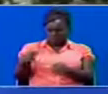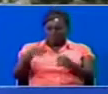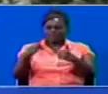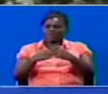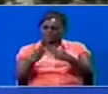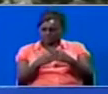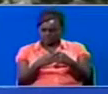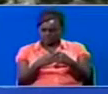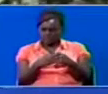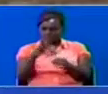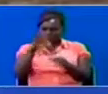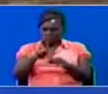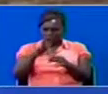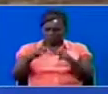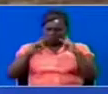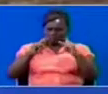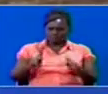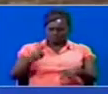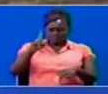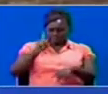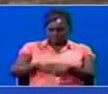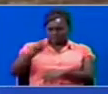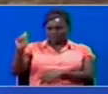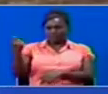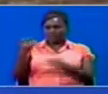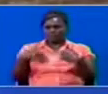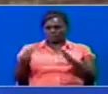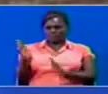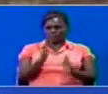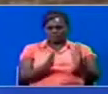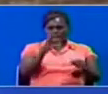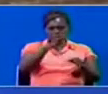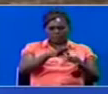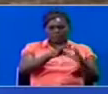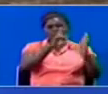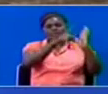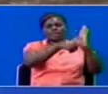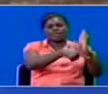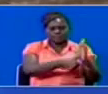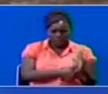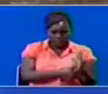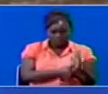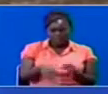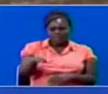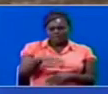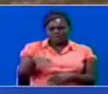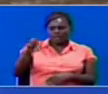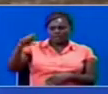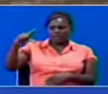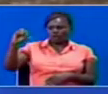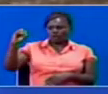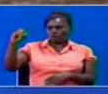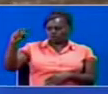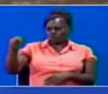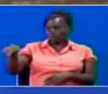tarehe nane, tufanye kura kwa usalama. Wakati wa Kenya wanapojitayarisha kwa uchaguzi mkuu baadaye mwaka huu, eneo la Mlima Elgon huenda likawa